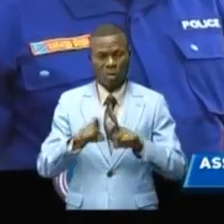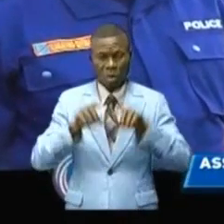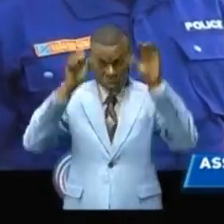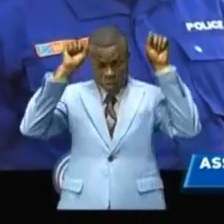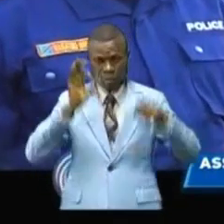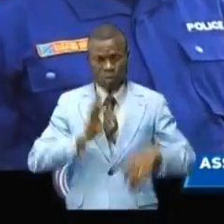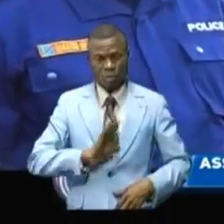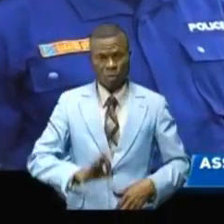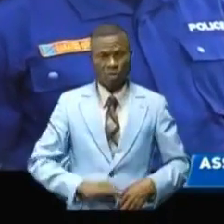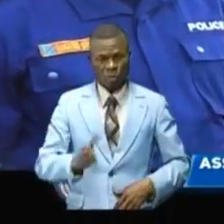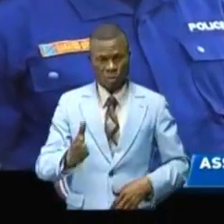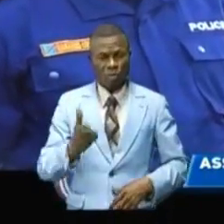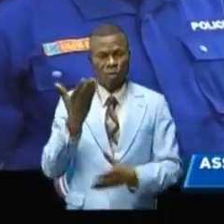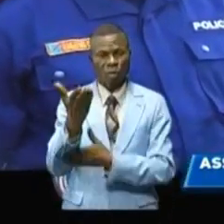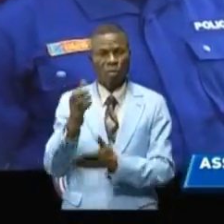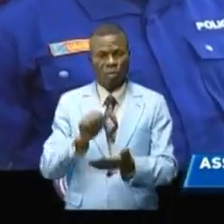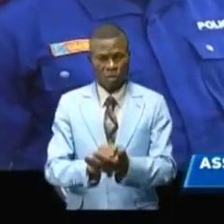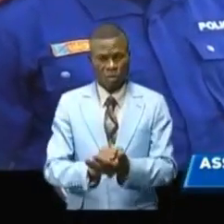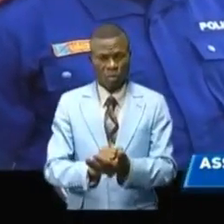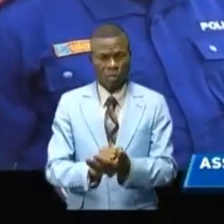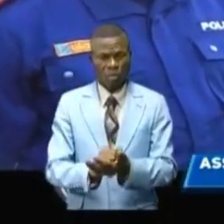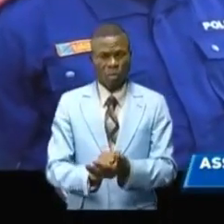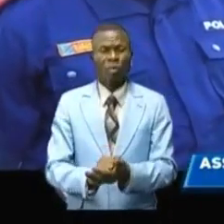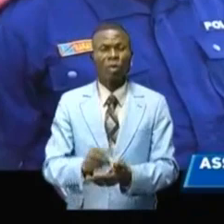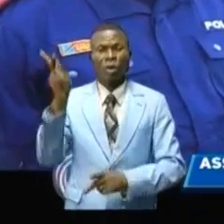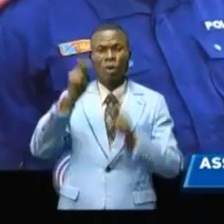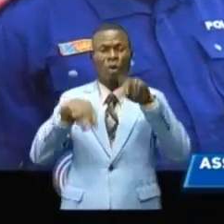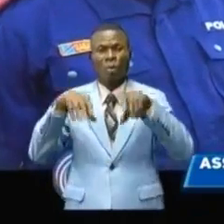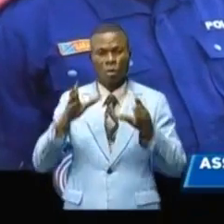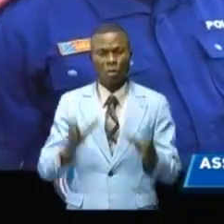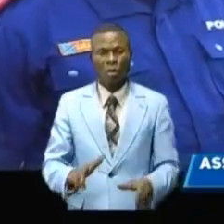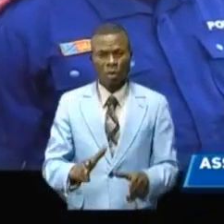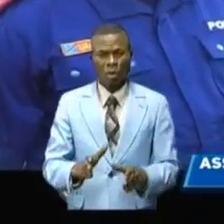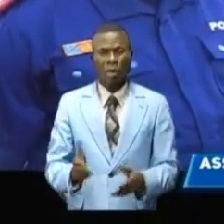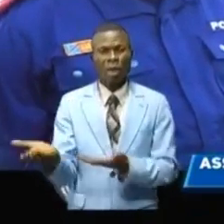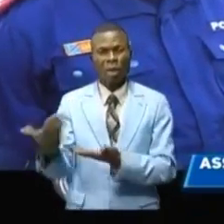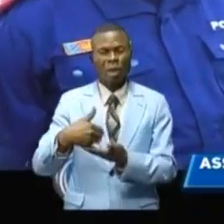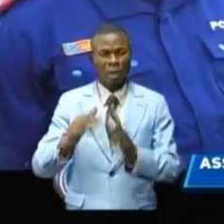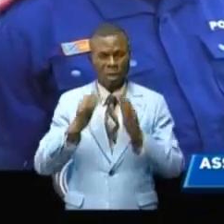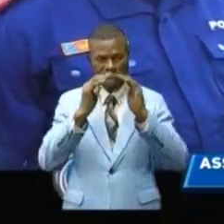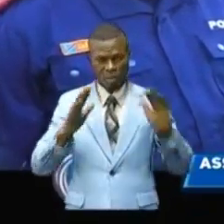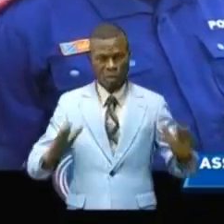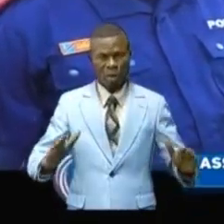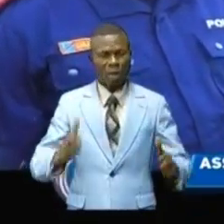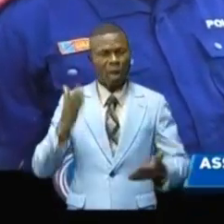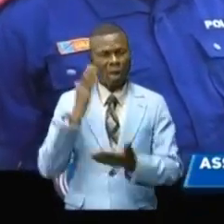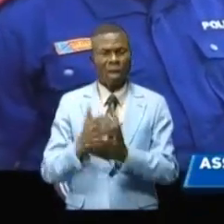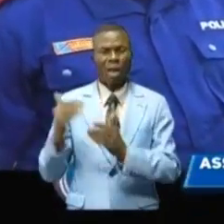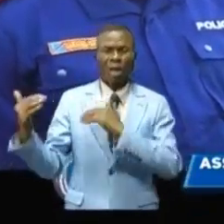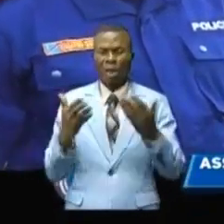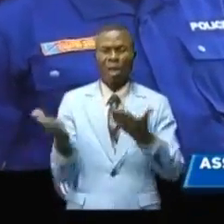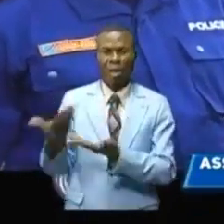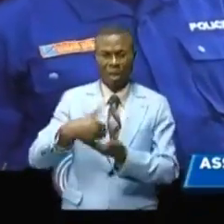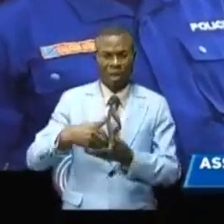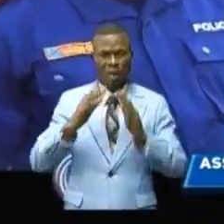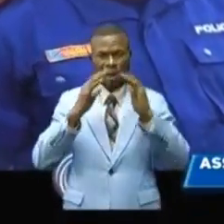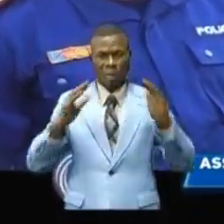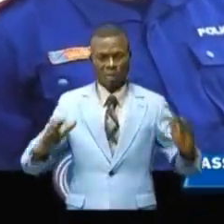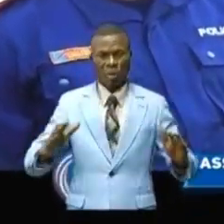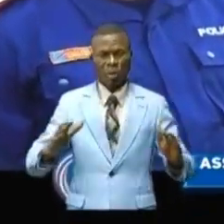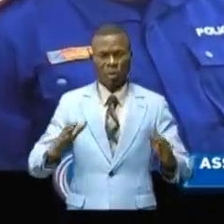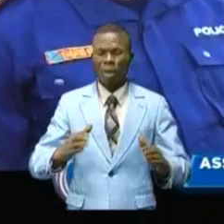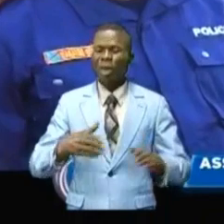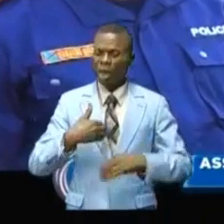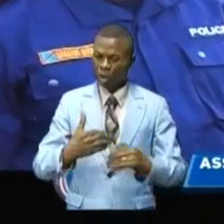l'État Félix-Antoine Tshisekedi Tshilombo, et que nos compatriotes puissent rentrer chez eux, hein, qu'on puisse terminer la guerre, qu'ils puissent rentrer chez eux et essayer d'évacuer